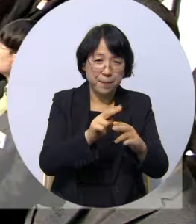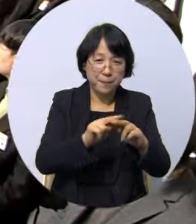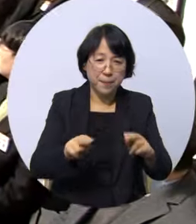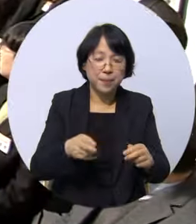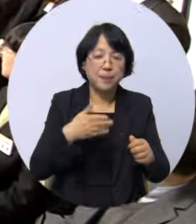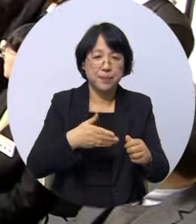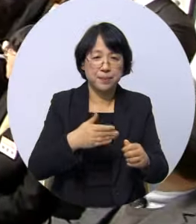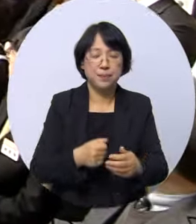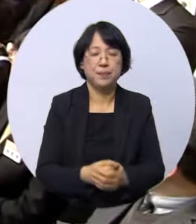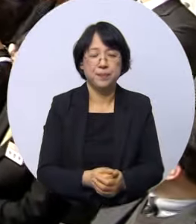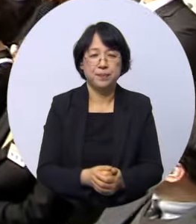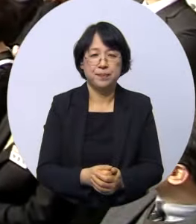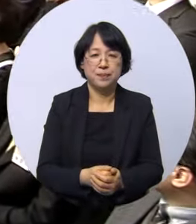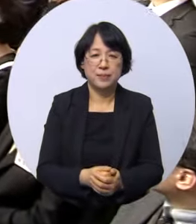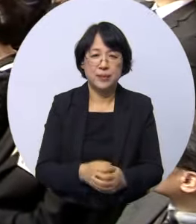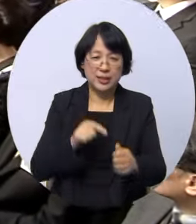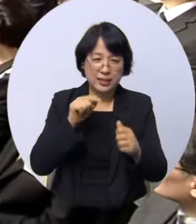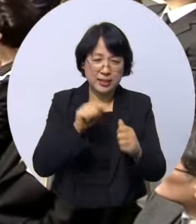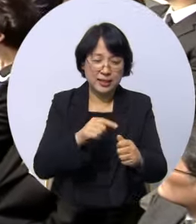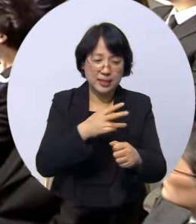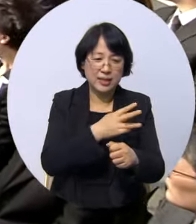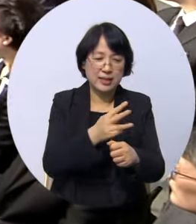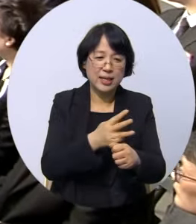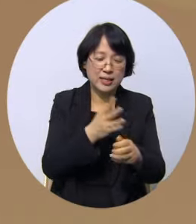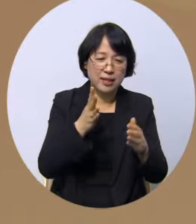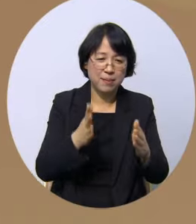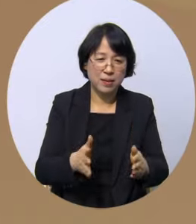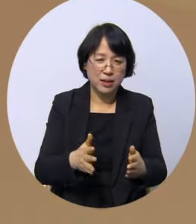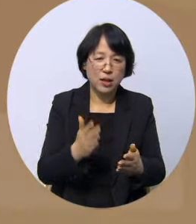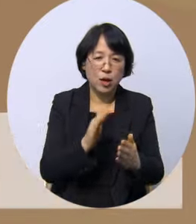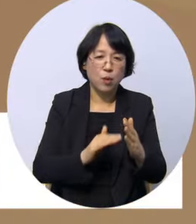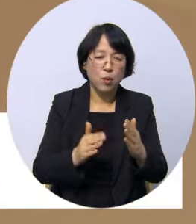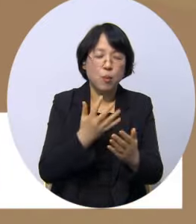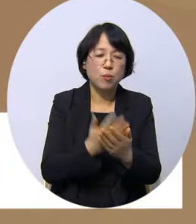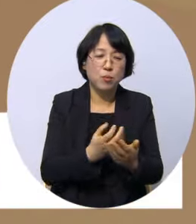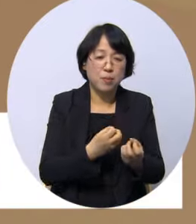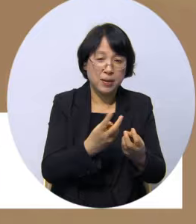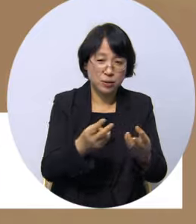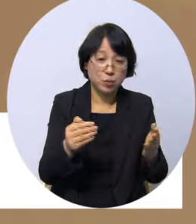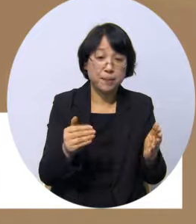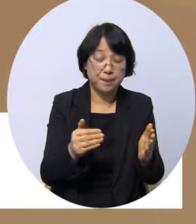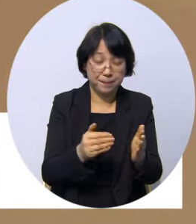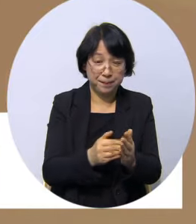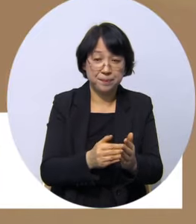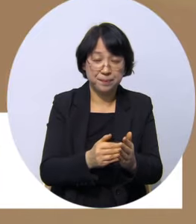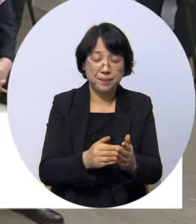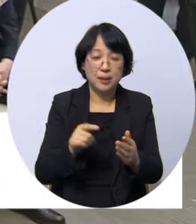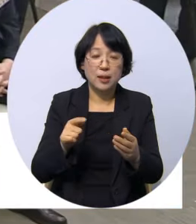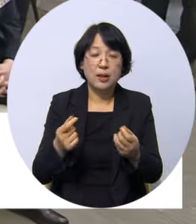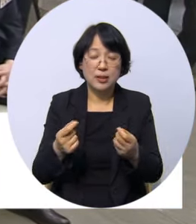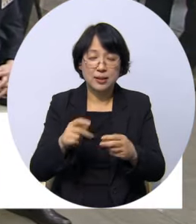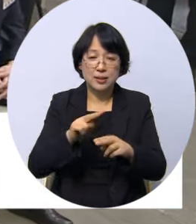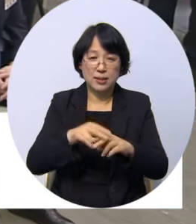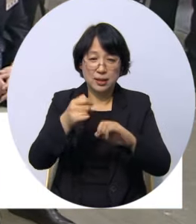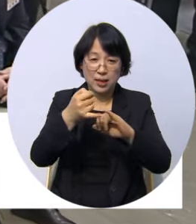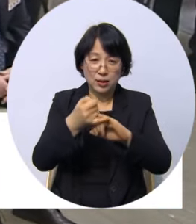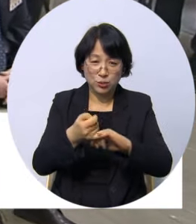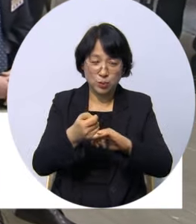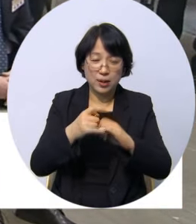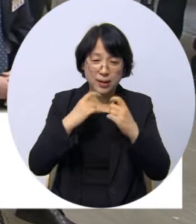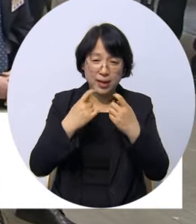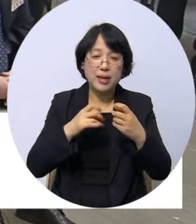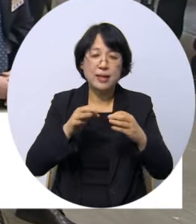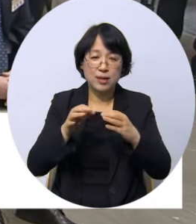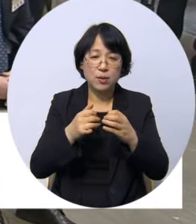집니까 정부는 시 시간만에 지자체 공문 발송을 완료했습니다 같은 자리에서 약속한 소상공인